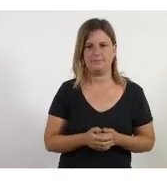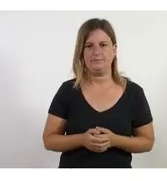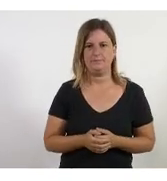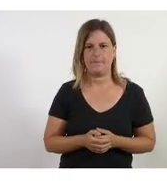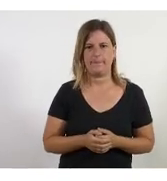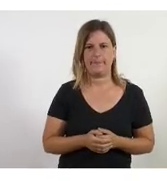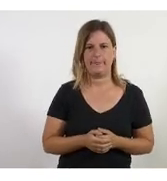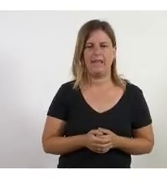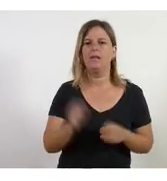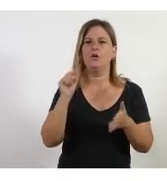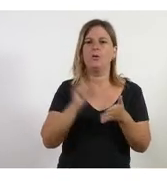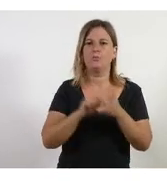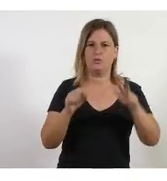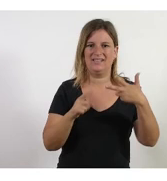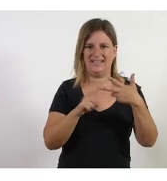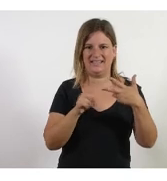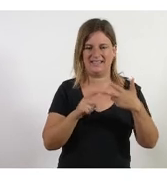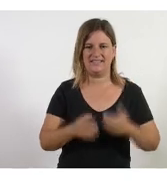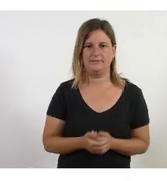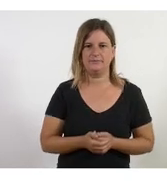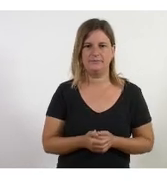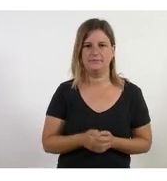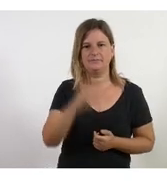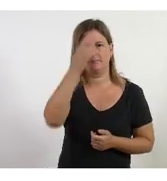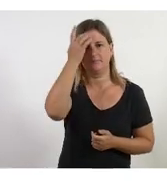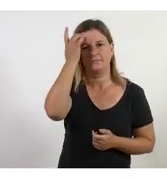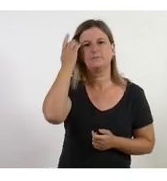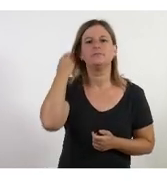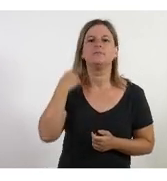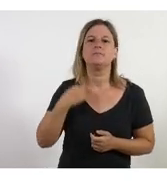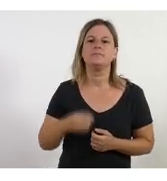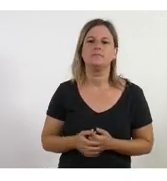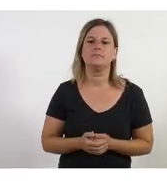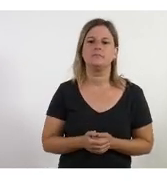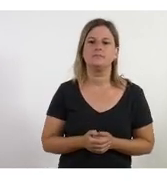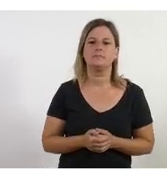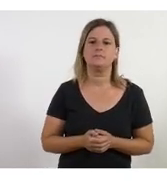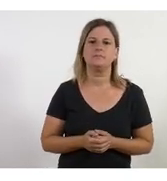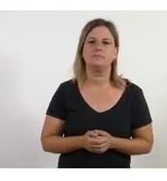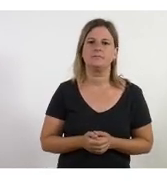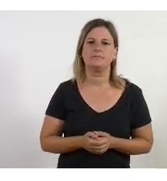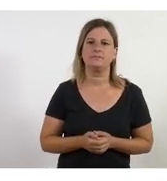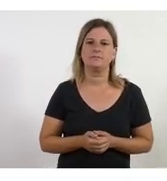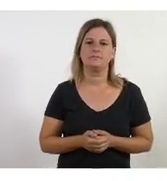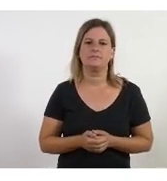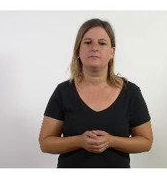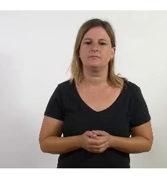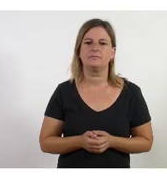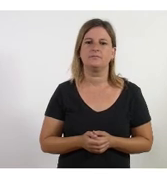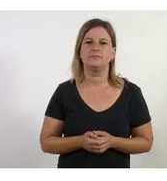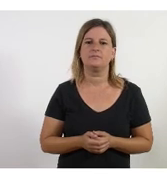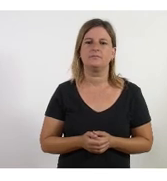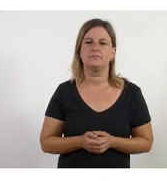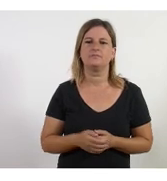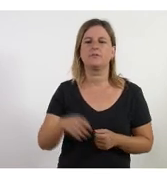El punt número 3. El punt número 3 té a veure amb crear un full de